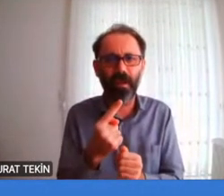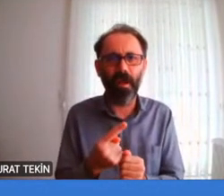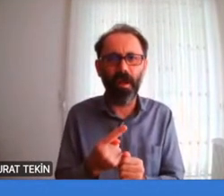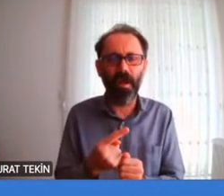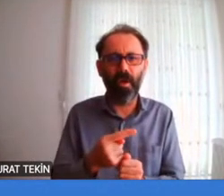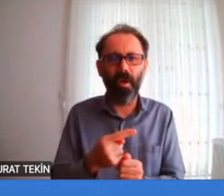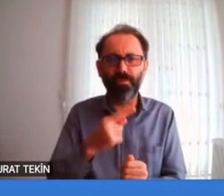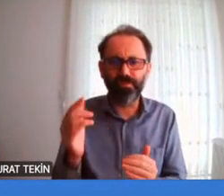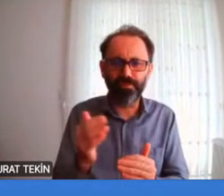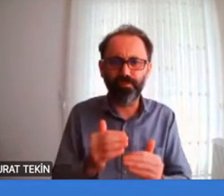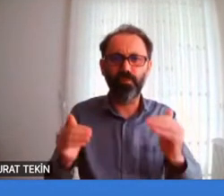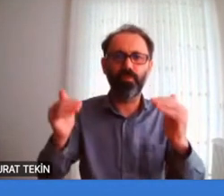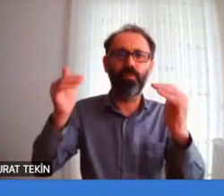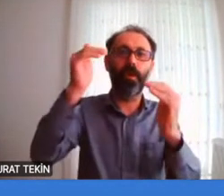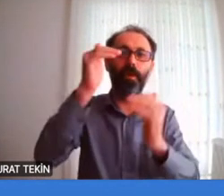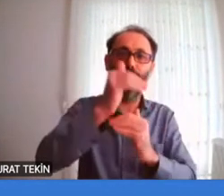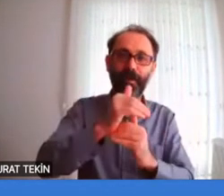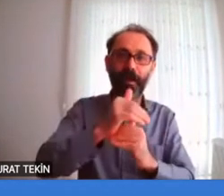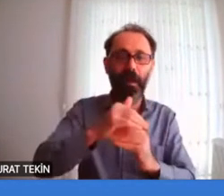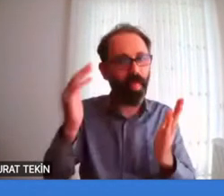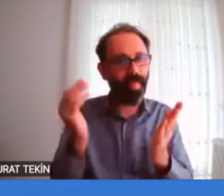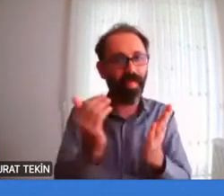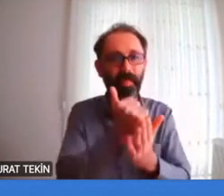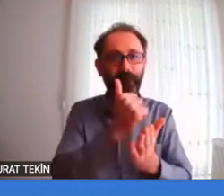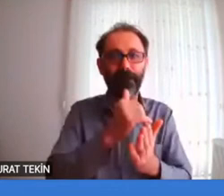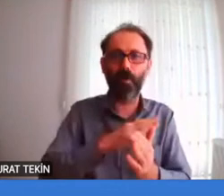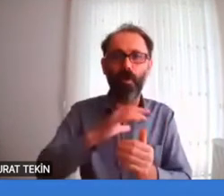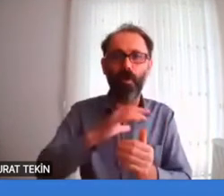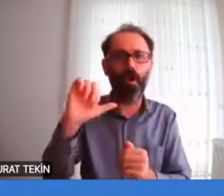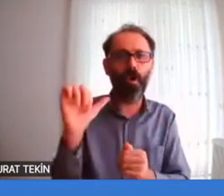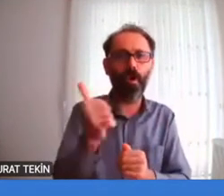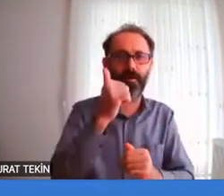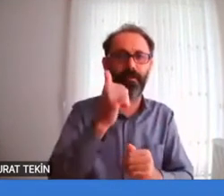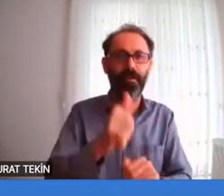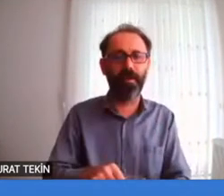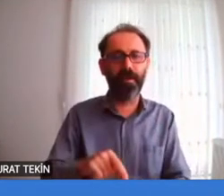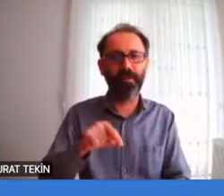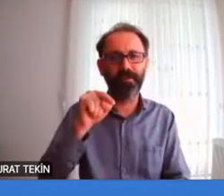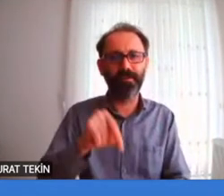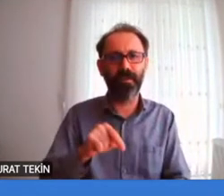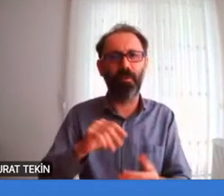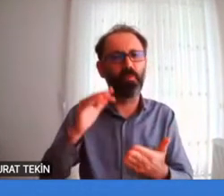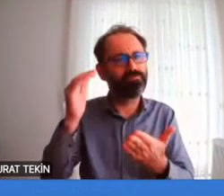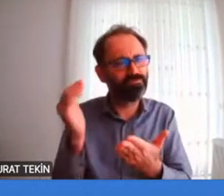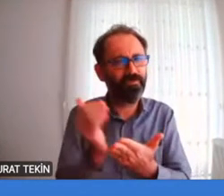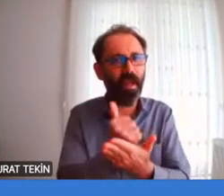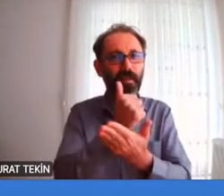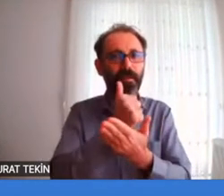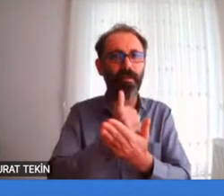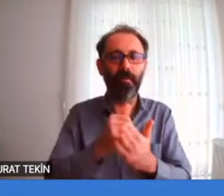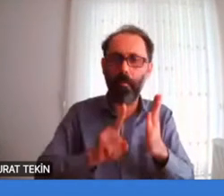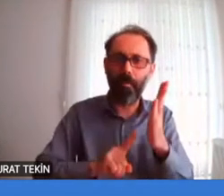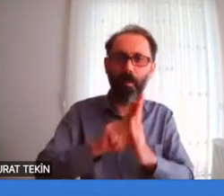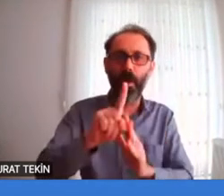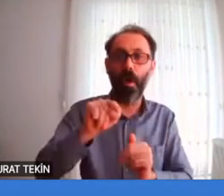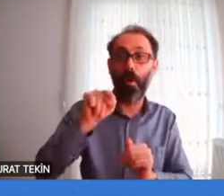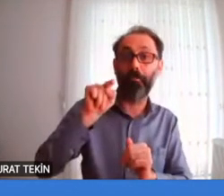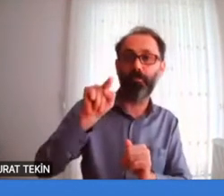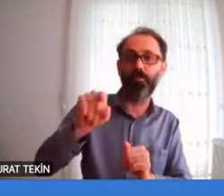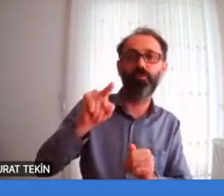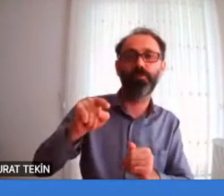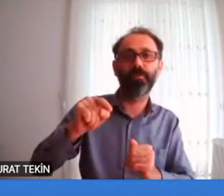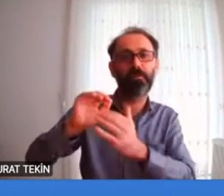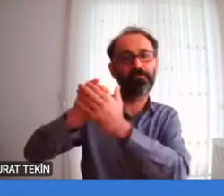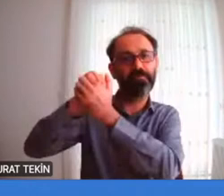çok üst düzeyde başarı elde etmeniz, bu çok önemli. İşte kazanımlarınız, burada şampiyonluklarınız ve